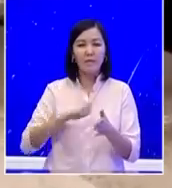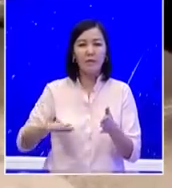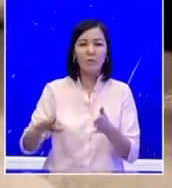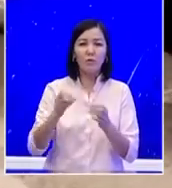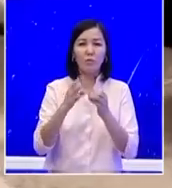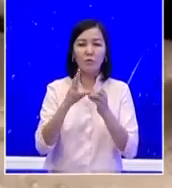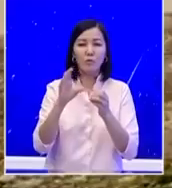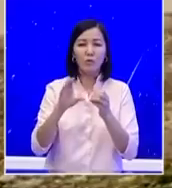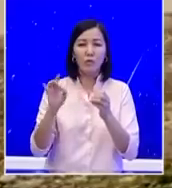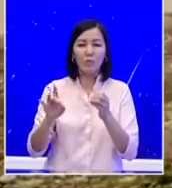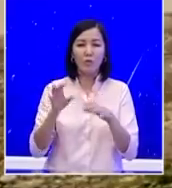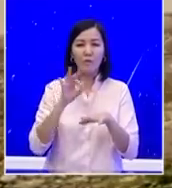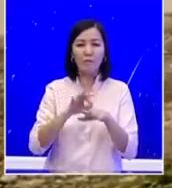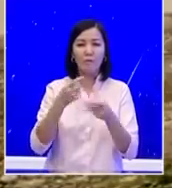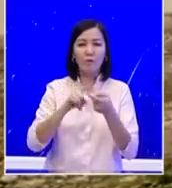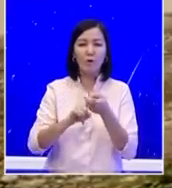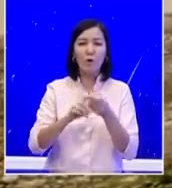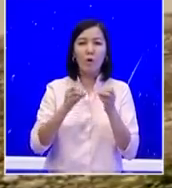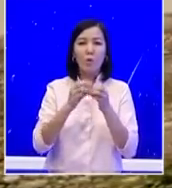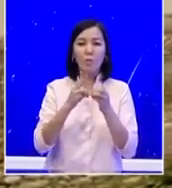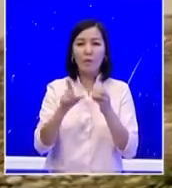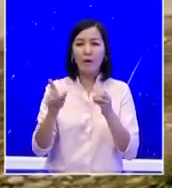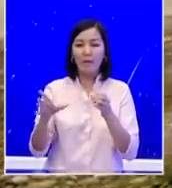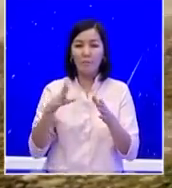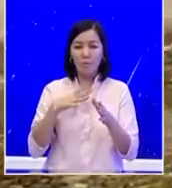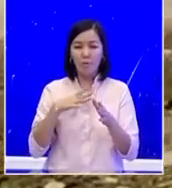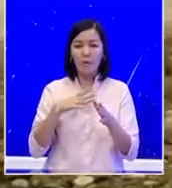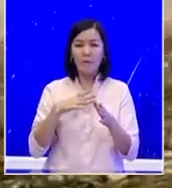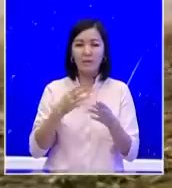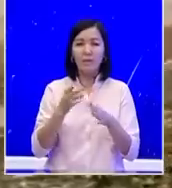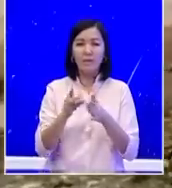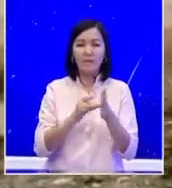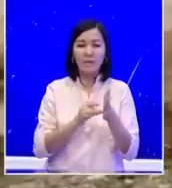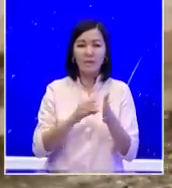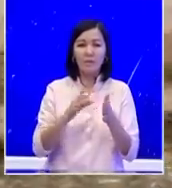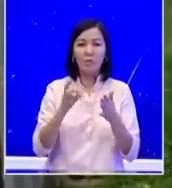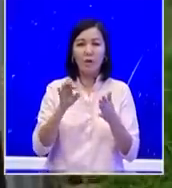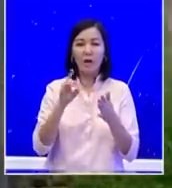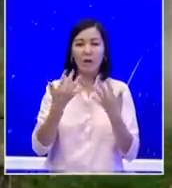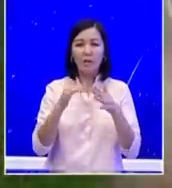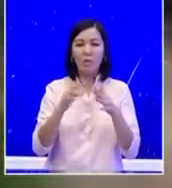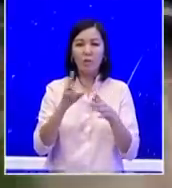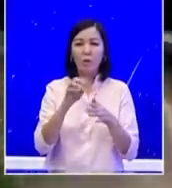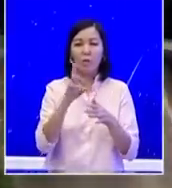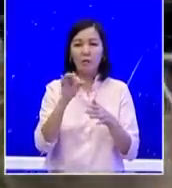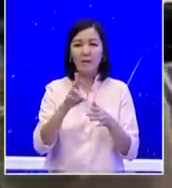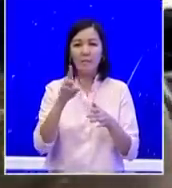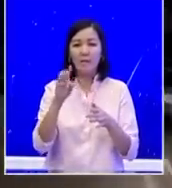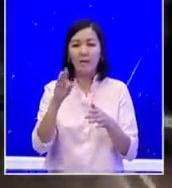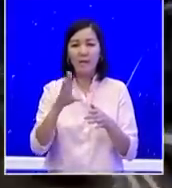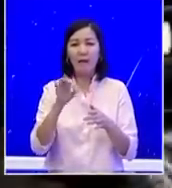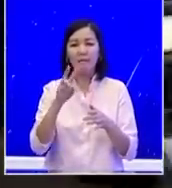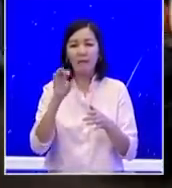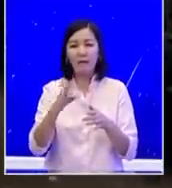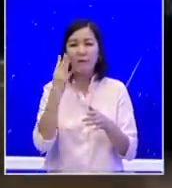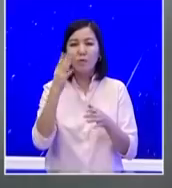13 сәуірде вирус жұқтырудың 11 жағдайы тіркелген еді. Сол сәтте Рахат ауылдық округіндегі Көксай, Береке, Алтын Алма, Алтын